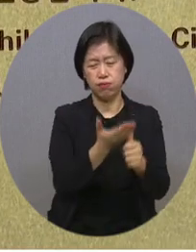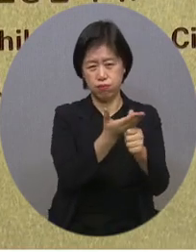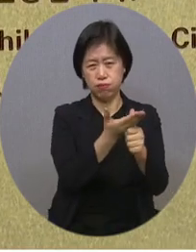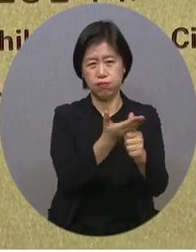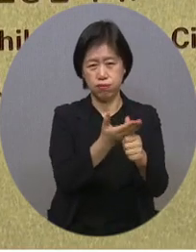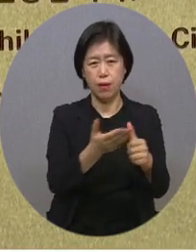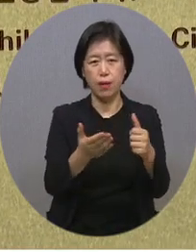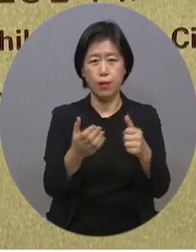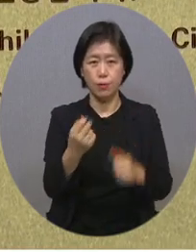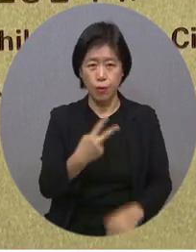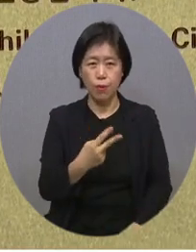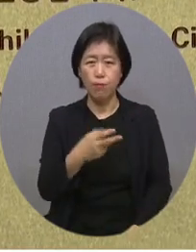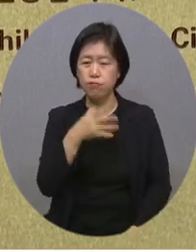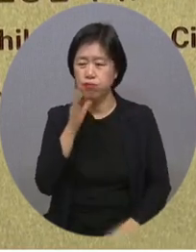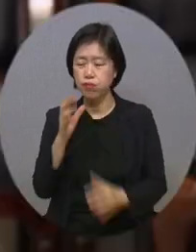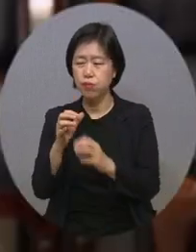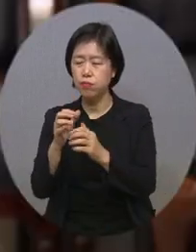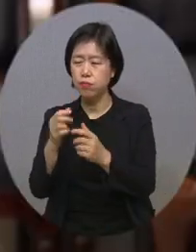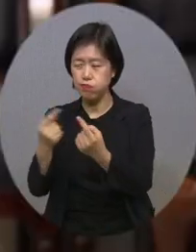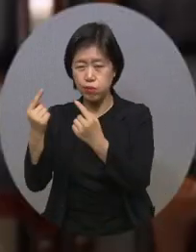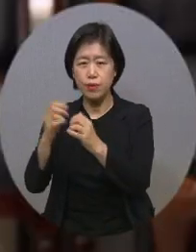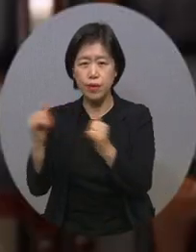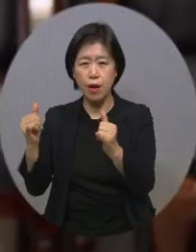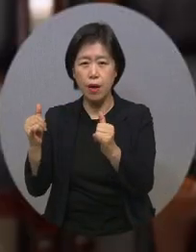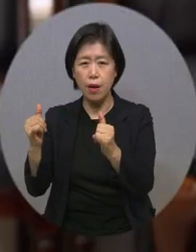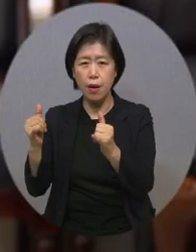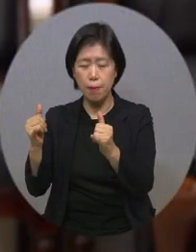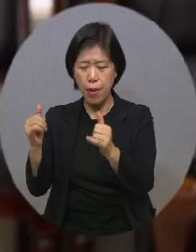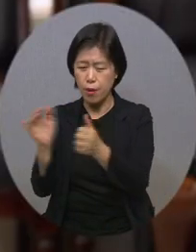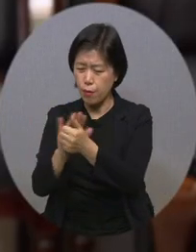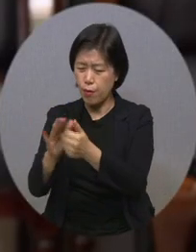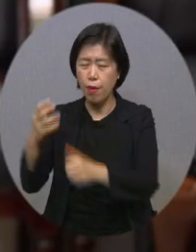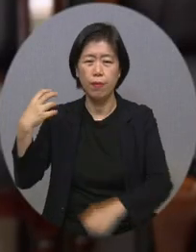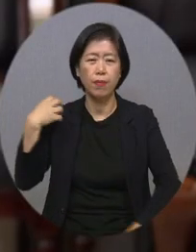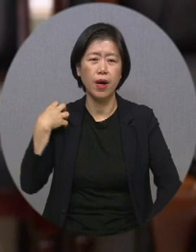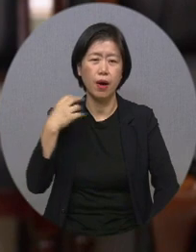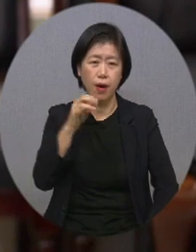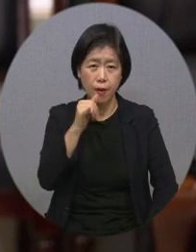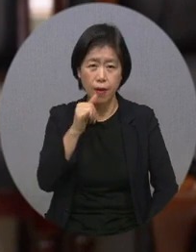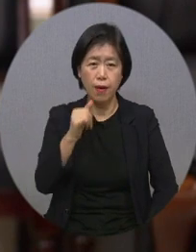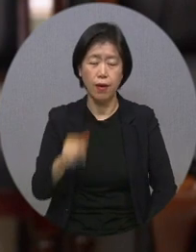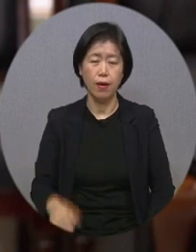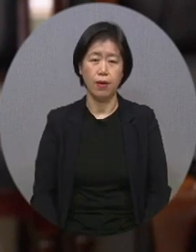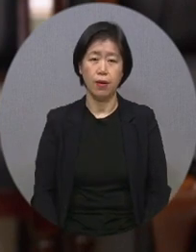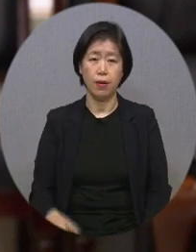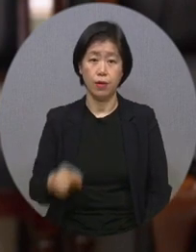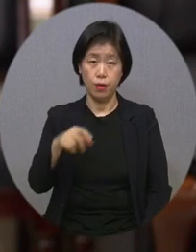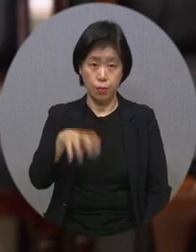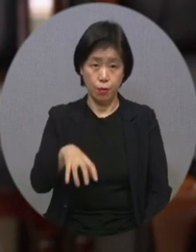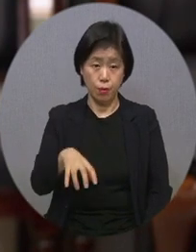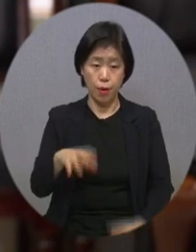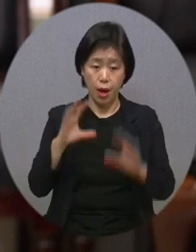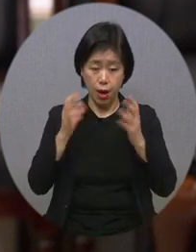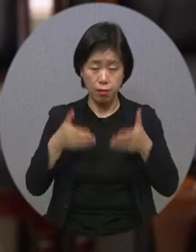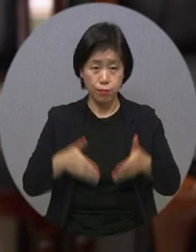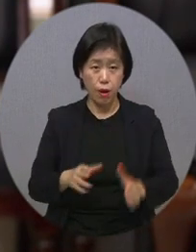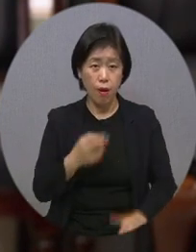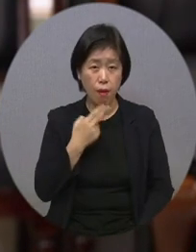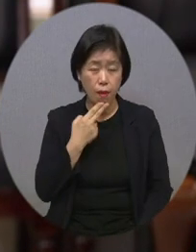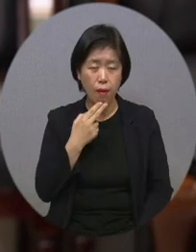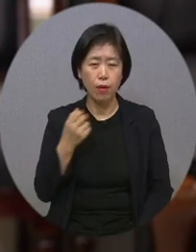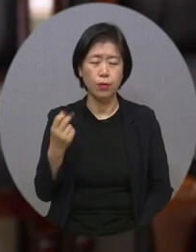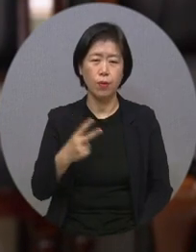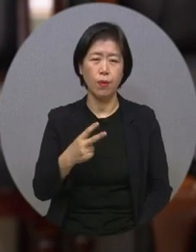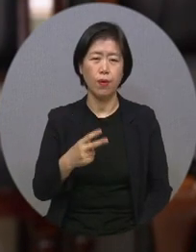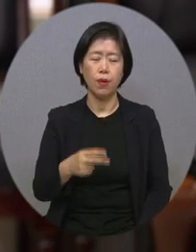부양가족, 그렇죠. 노인양반들 계시고 그러니까 아이를 안 낳고 또 지방이다 보니까 일자리도 그렇게 많이 없으니까 다